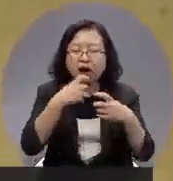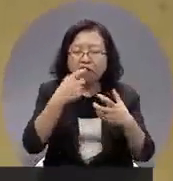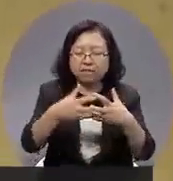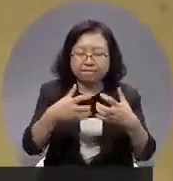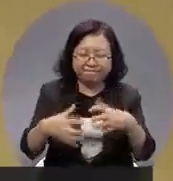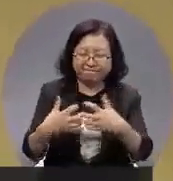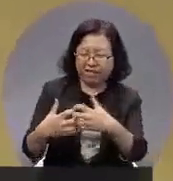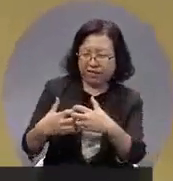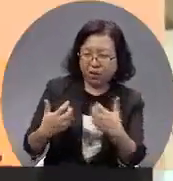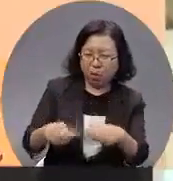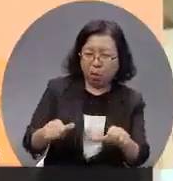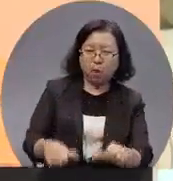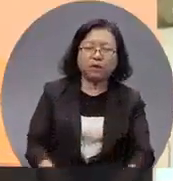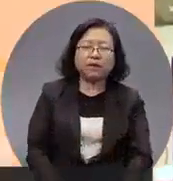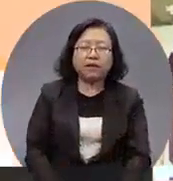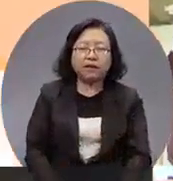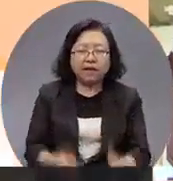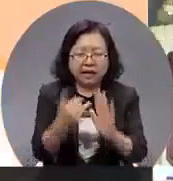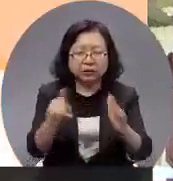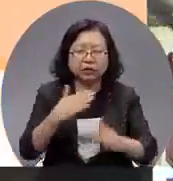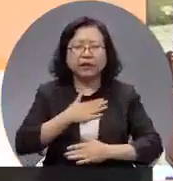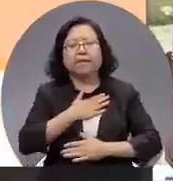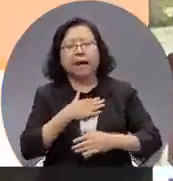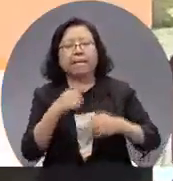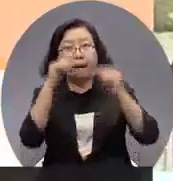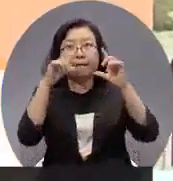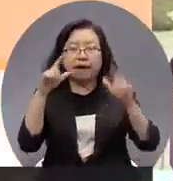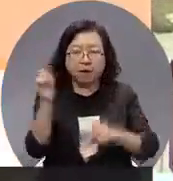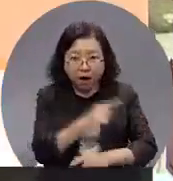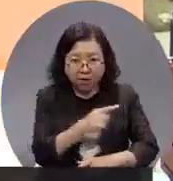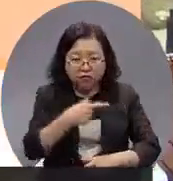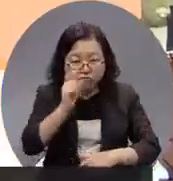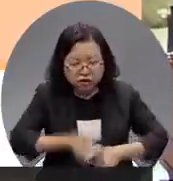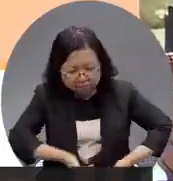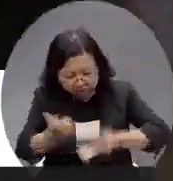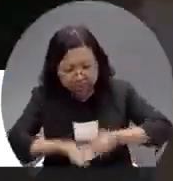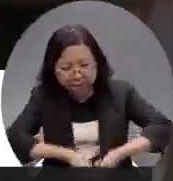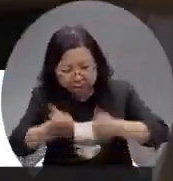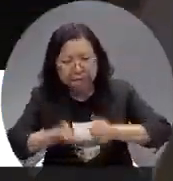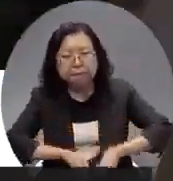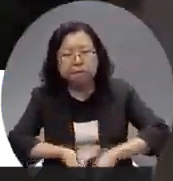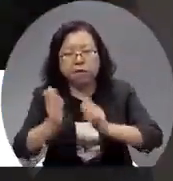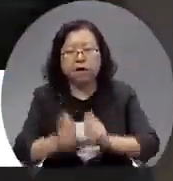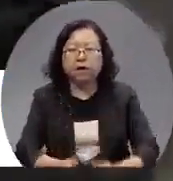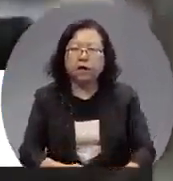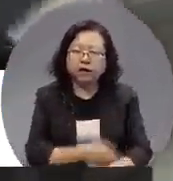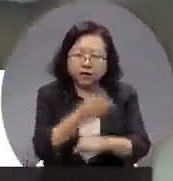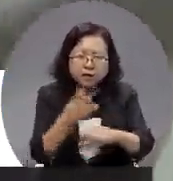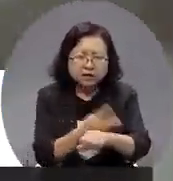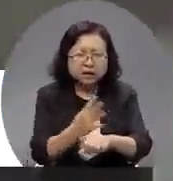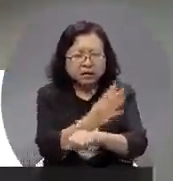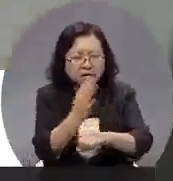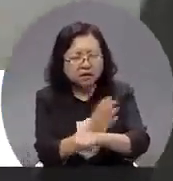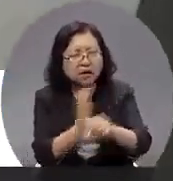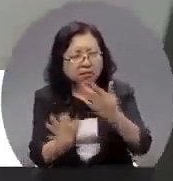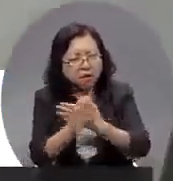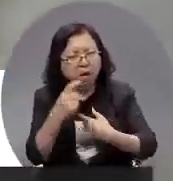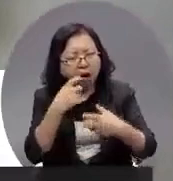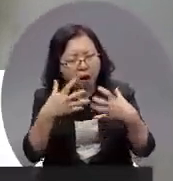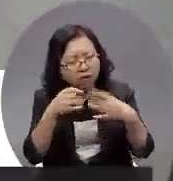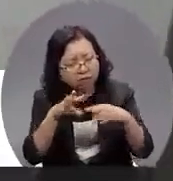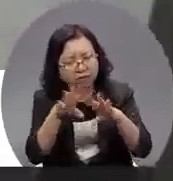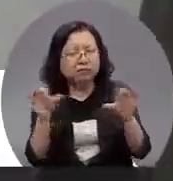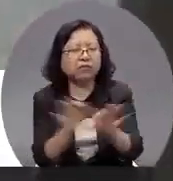고장났습니다. 우리 가족들을 다 깨워가지고 이제 배수 작업을 한 거죠, 그때부터. 금방 한 서너 시간이면 다 녹아 없어질 거예요, 얼음이. 이제